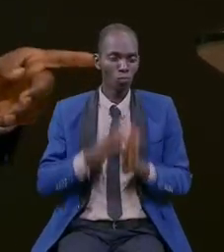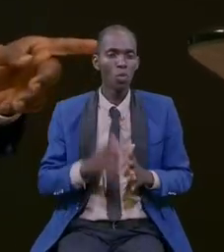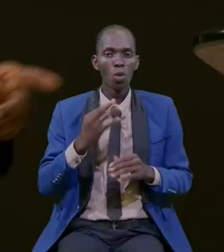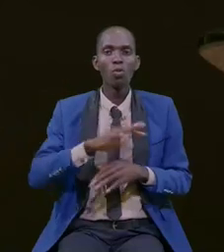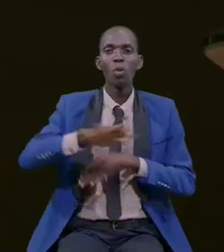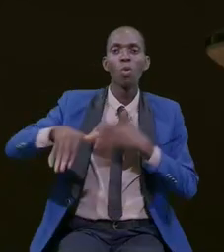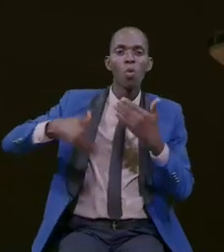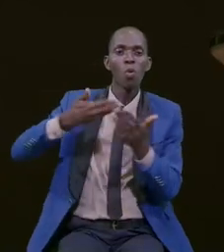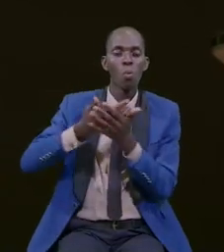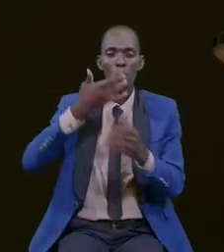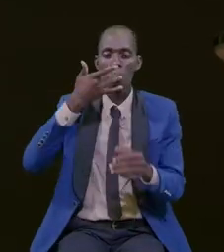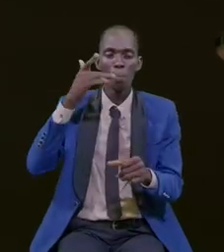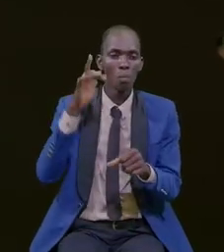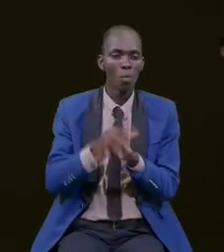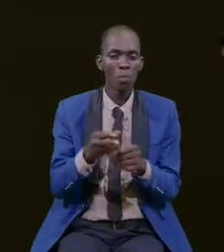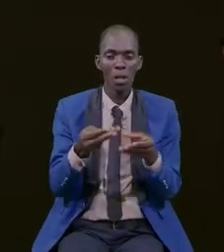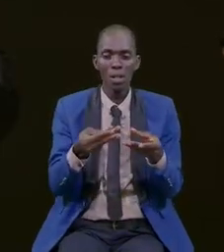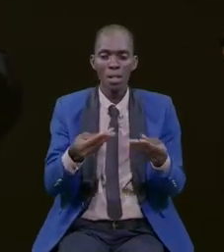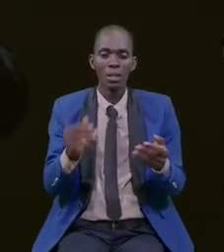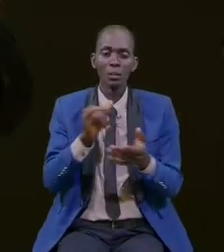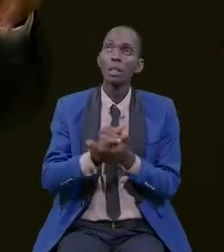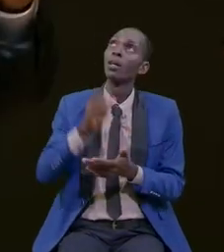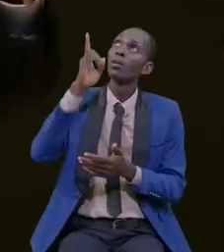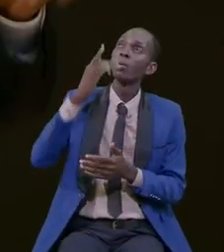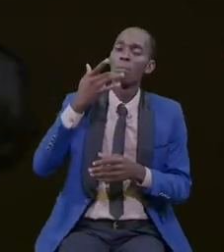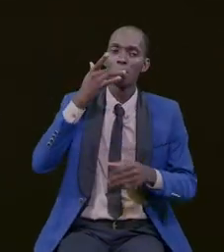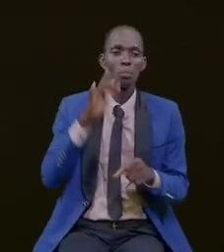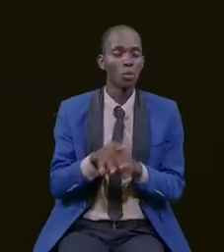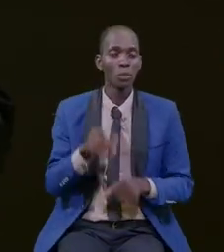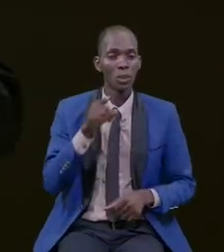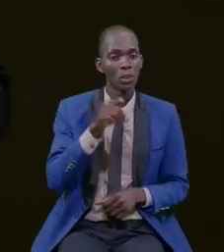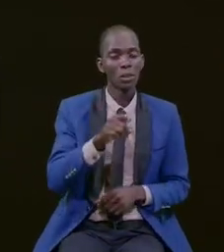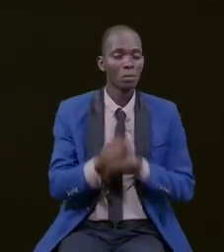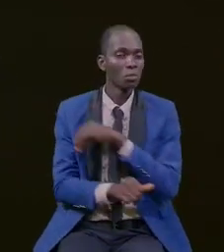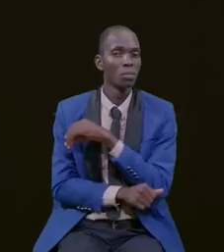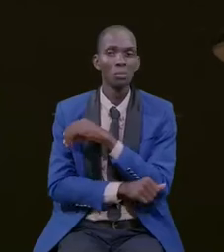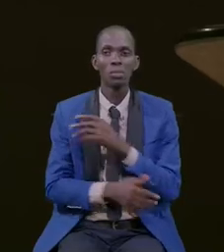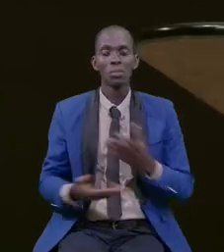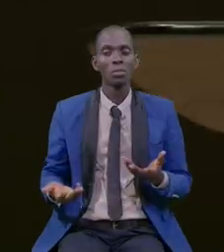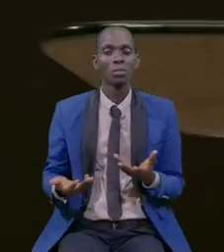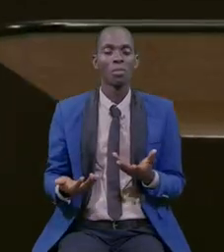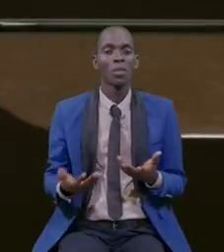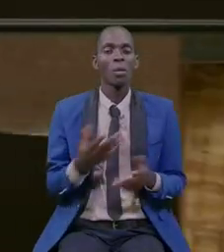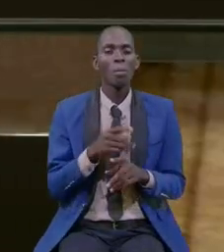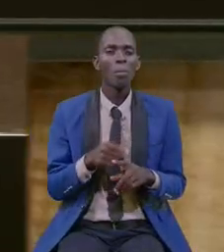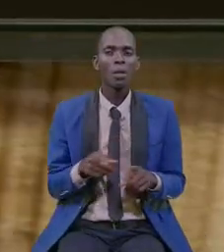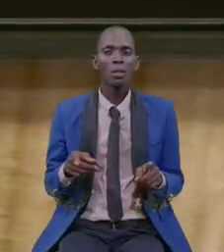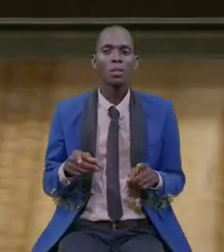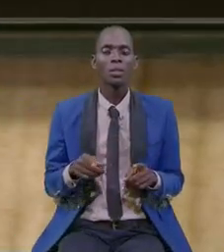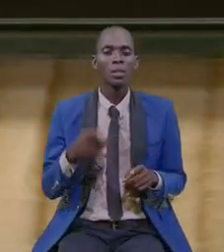promise et avait promis comme héritage et ce qui était promis à sa